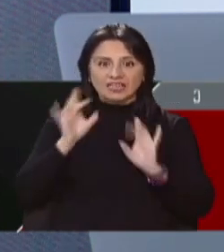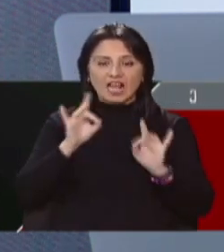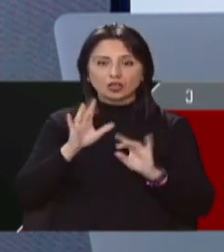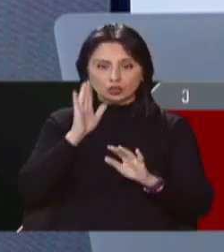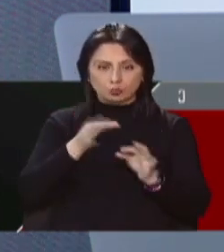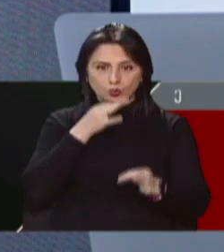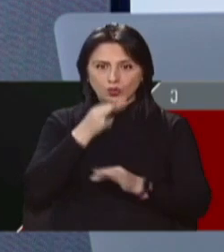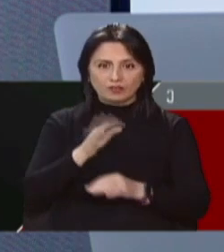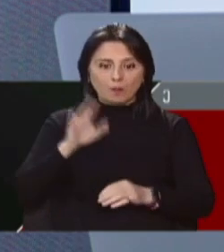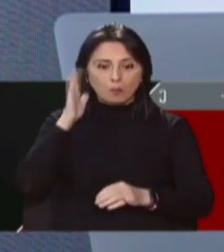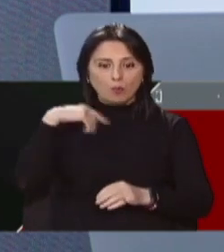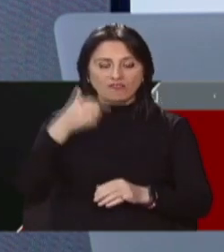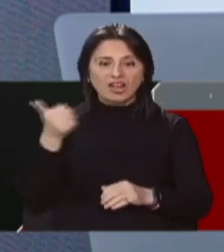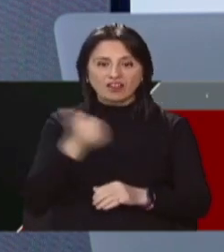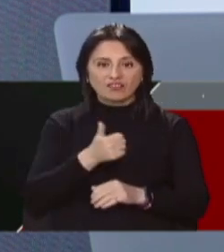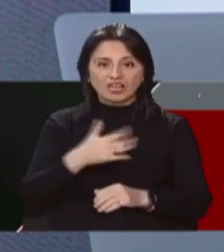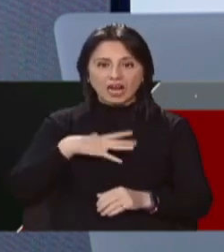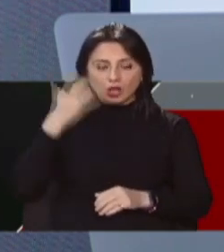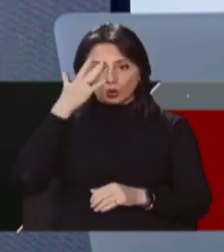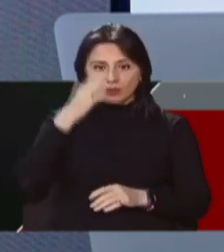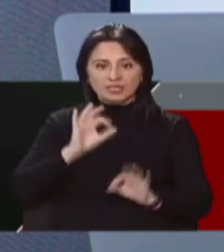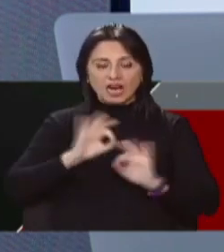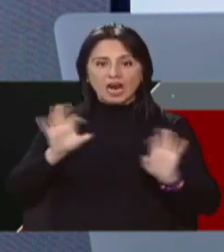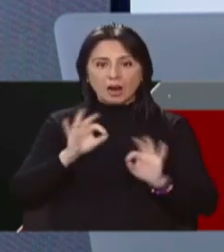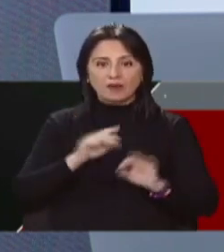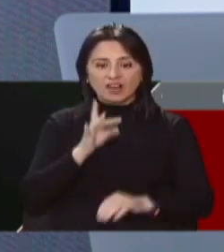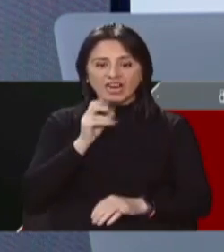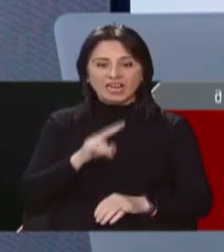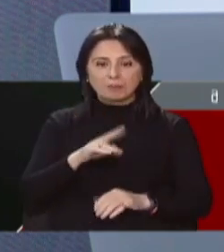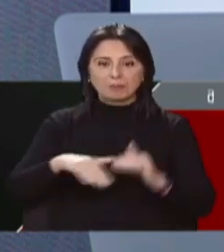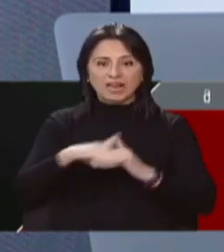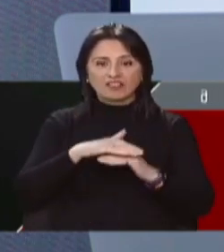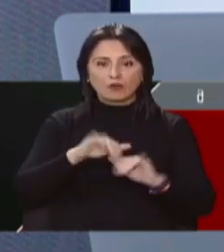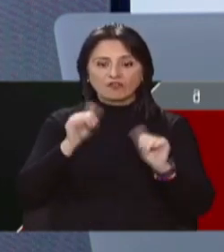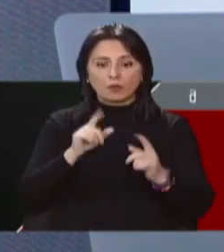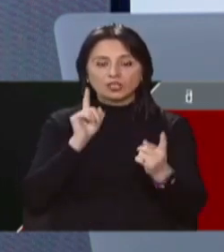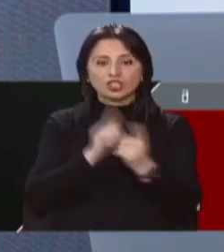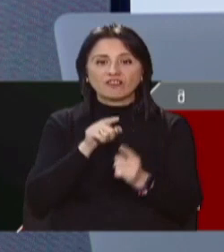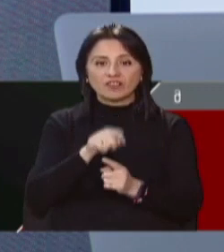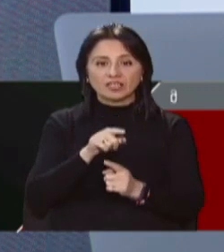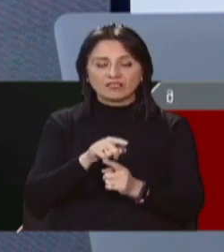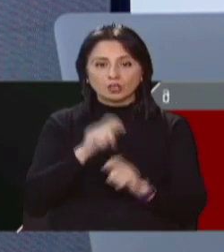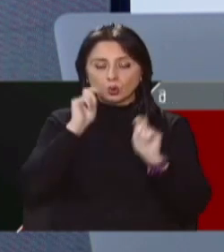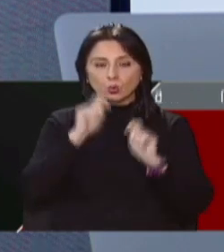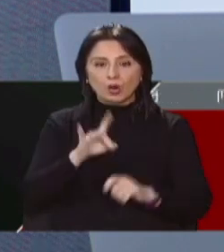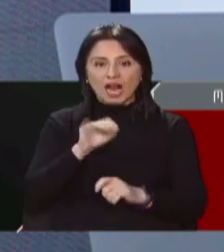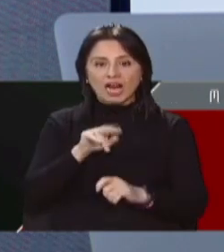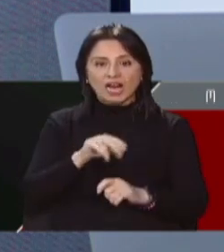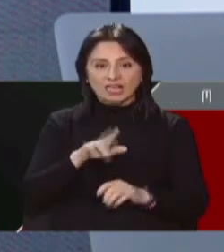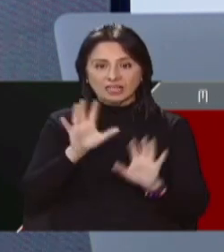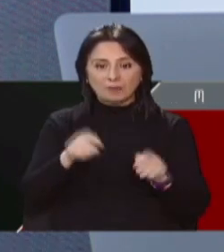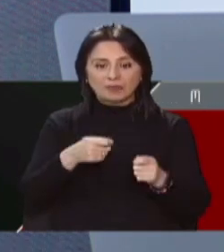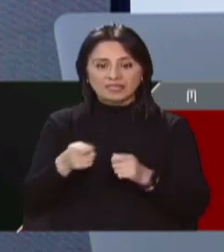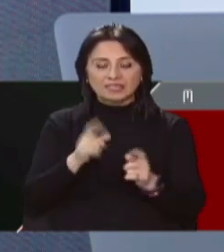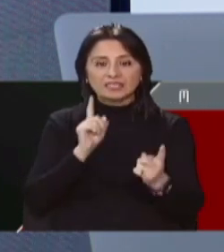რეაგირებაც. Მომავალ კვირას ქართული ოცნება განმარტებების მიღებას ყირიმის პლატფორმის ფორმატში დაგეგმილ შეხვედრაზე უკრაინის რადას